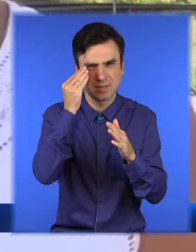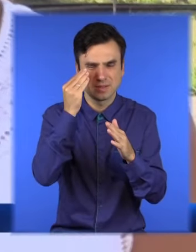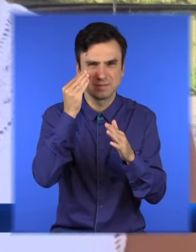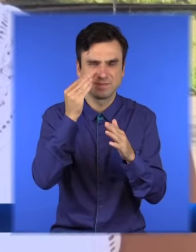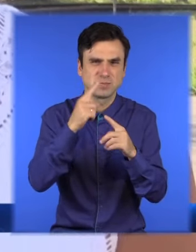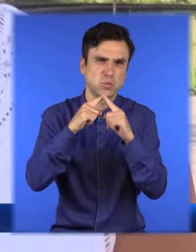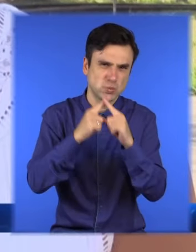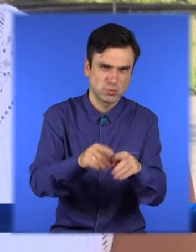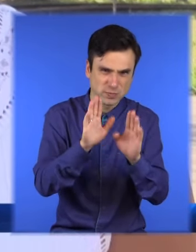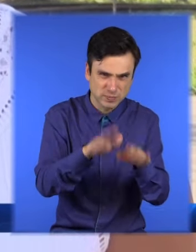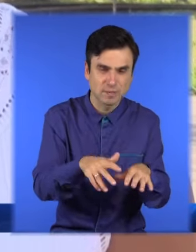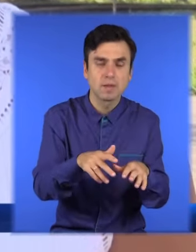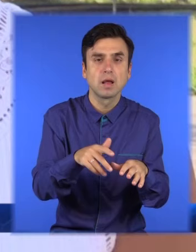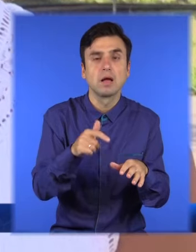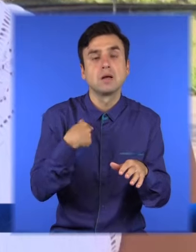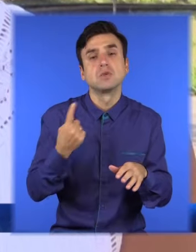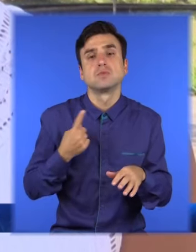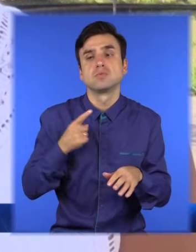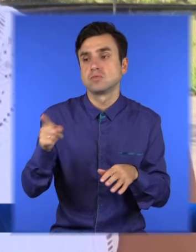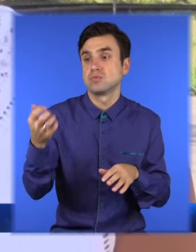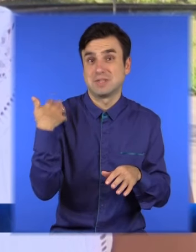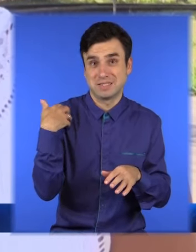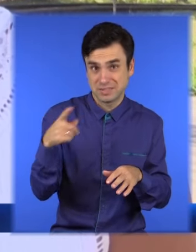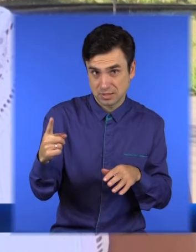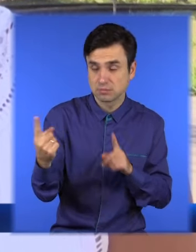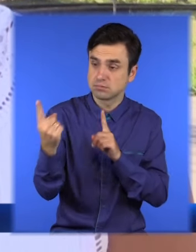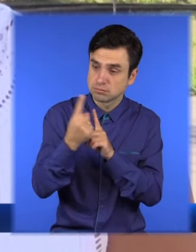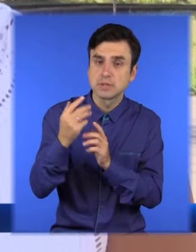що начальник станції все-таки принесе мені свої извинения,